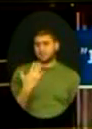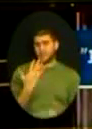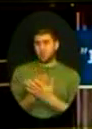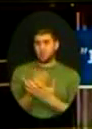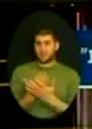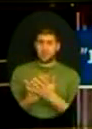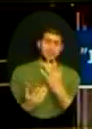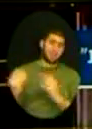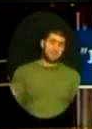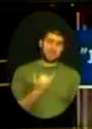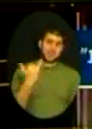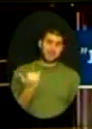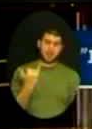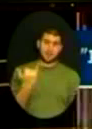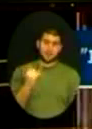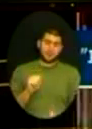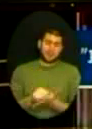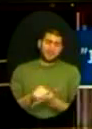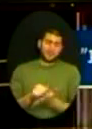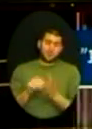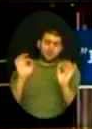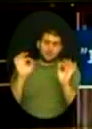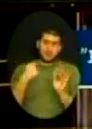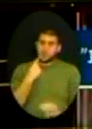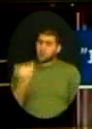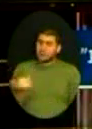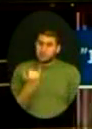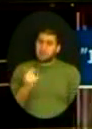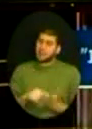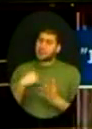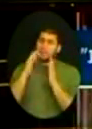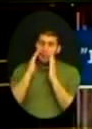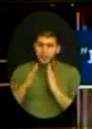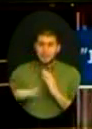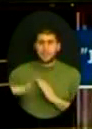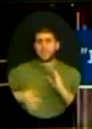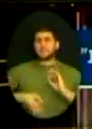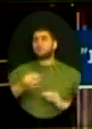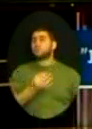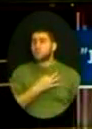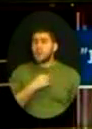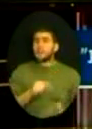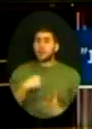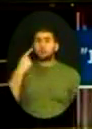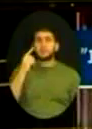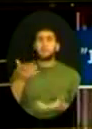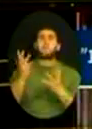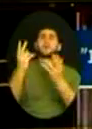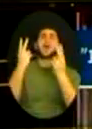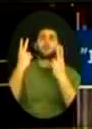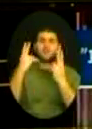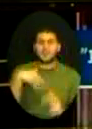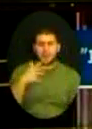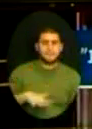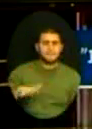ועובדה שבדרך כלל לא ברוך השם תפו, אני דופקת על כל עץ כי אני מאמינה במערכת המשפט שלנו, כי אני חושבת שזה נורא חשוב שתהיה